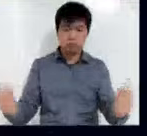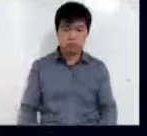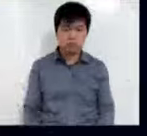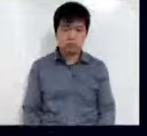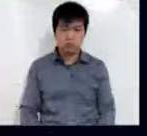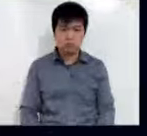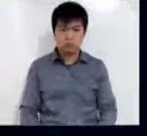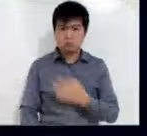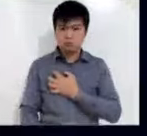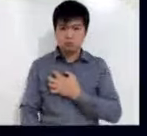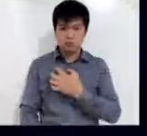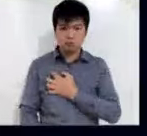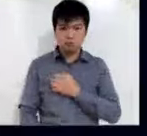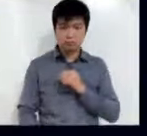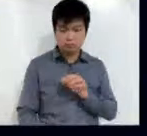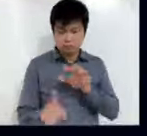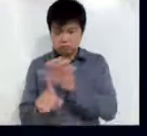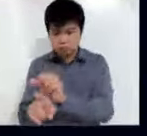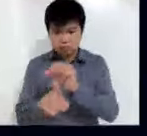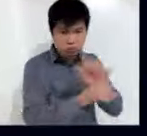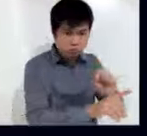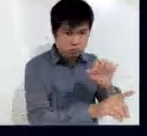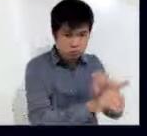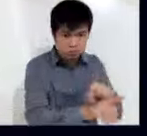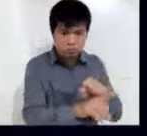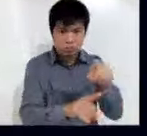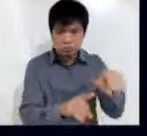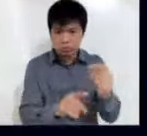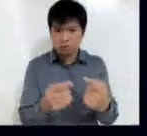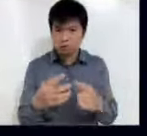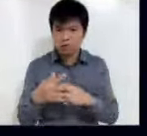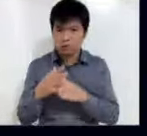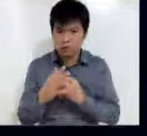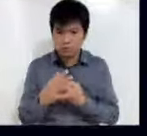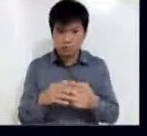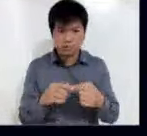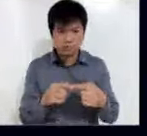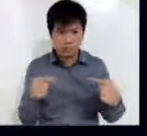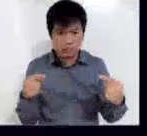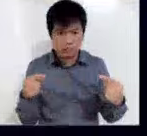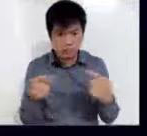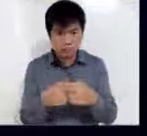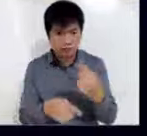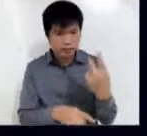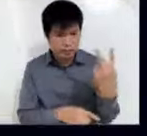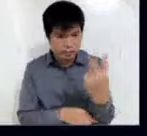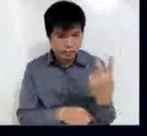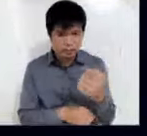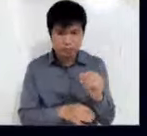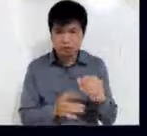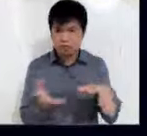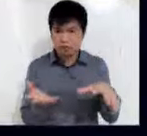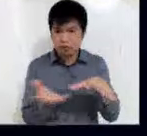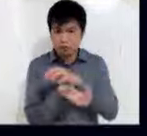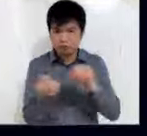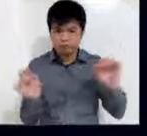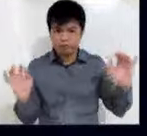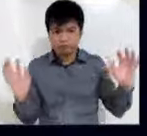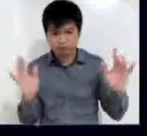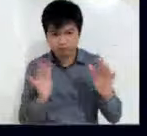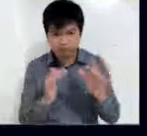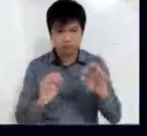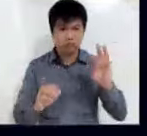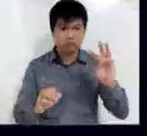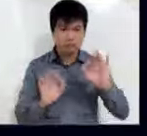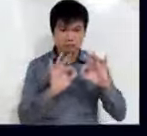ang mga sangkot. Kwento ng mga otoridad, nagsimula lang ito sa alitan ng dalawa na nauwi sa rambol ng 6 na pamilya. Ang